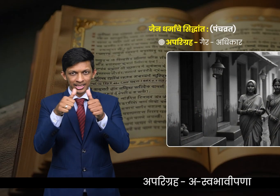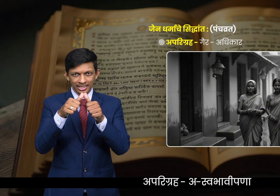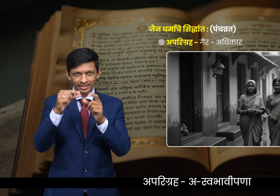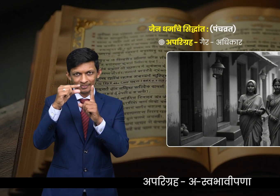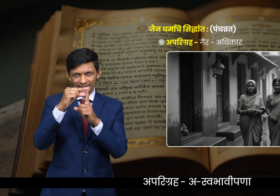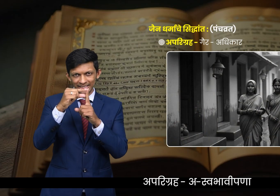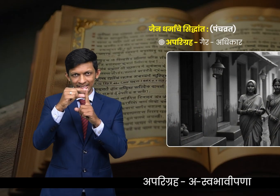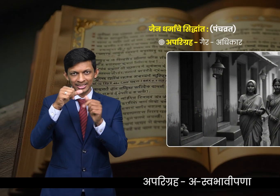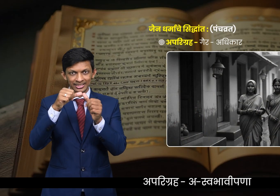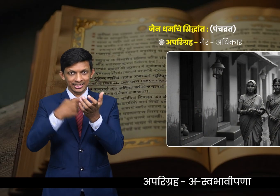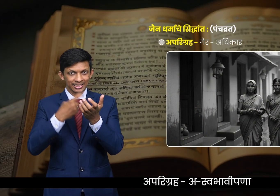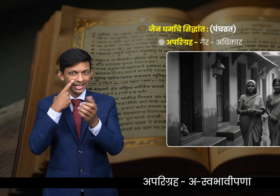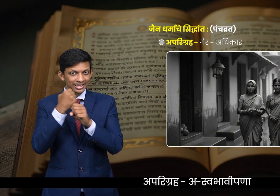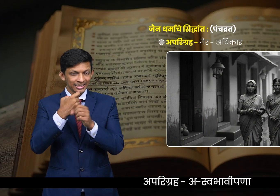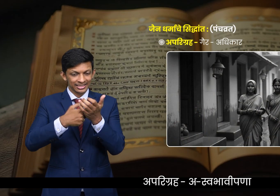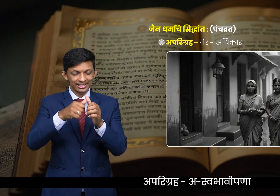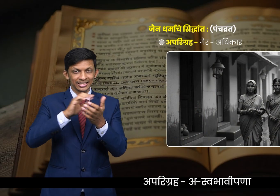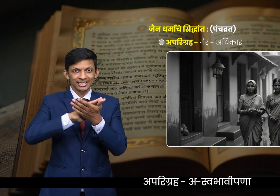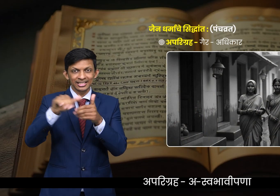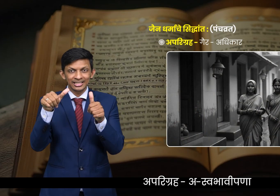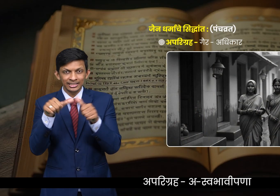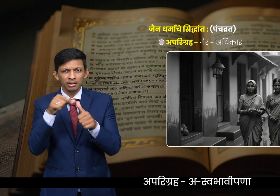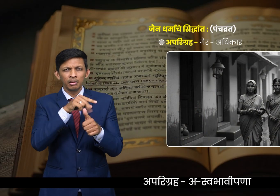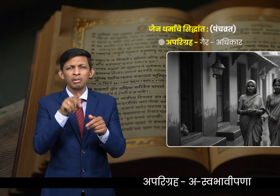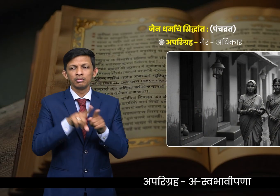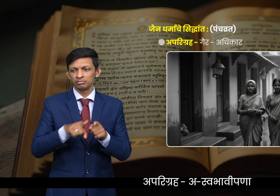अपरिग्रह, अस्वभावीपणा,